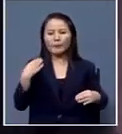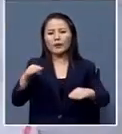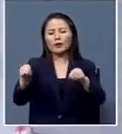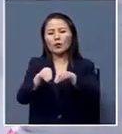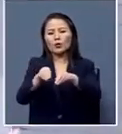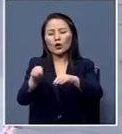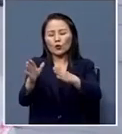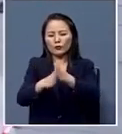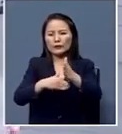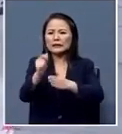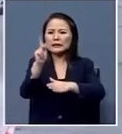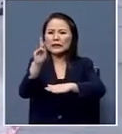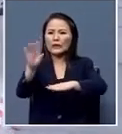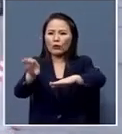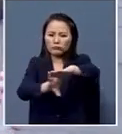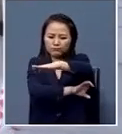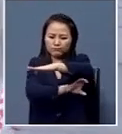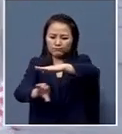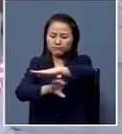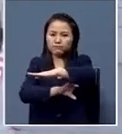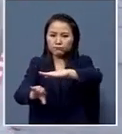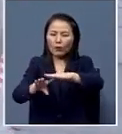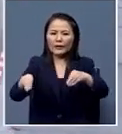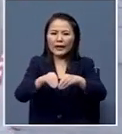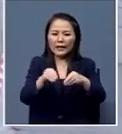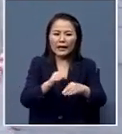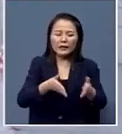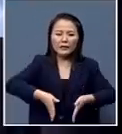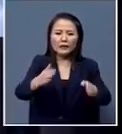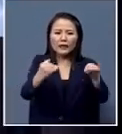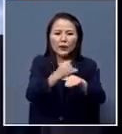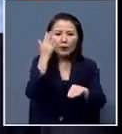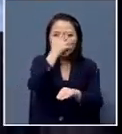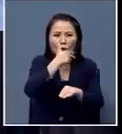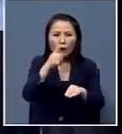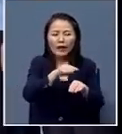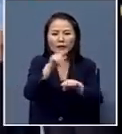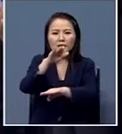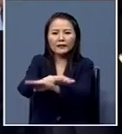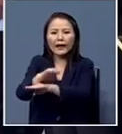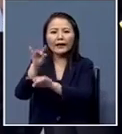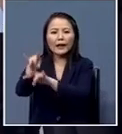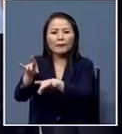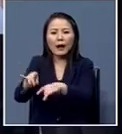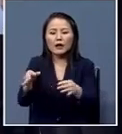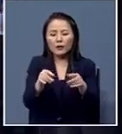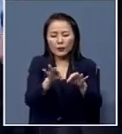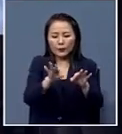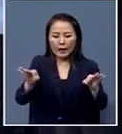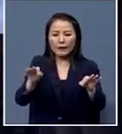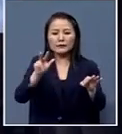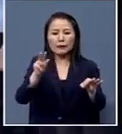ายสีเขียวพื้นที่ถนนพหลโยธินตั้งแต่แยกถนนงามวงวานถึง5แยกลาดพร้าวรวมระยะทาง3กิโลเมตร